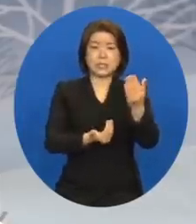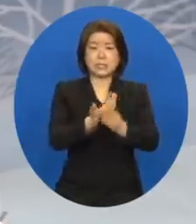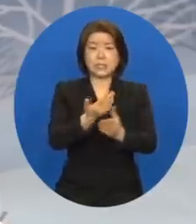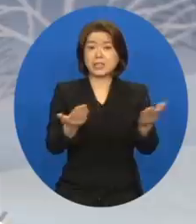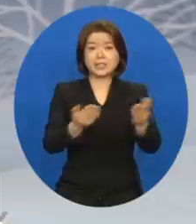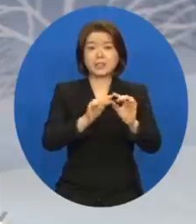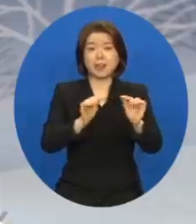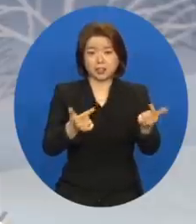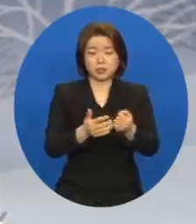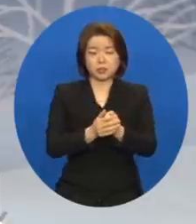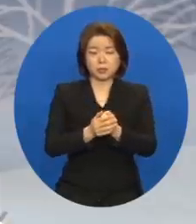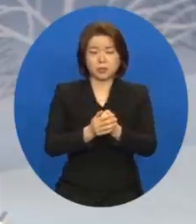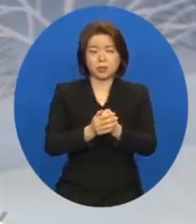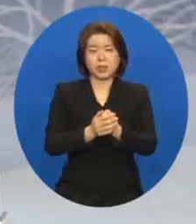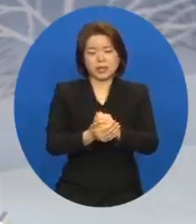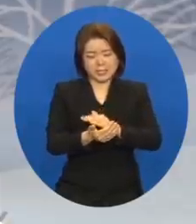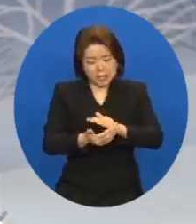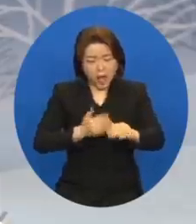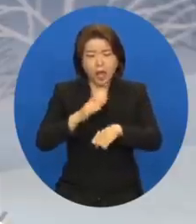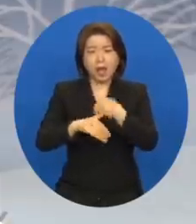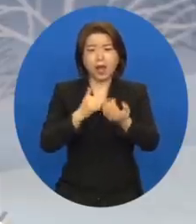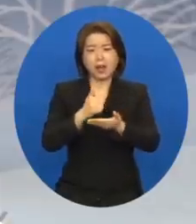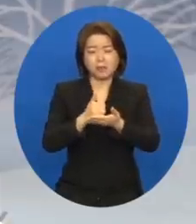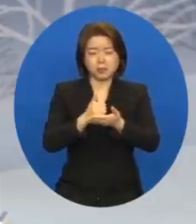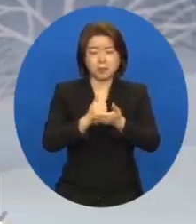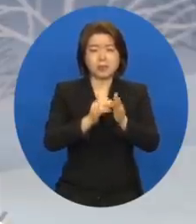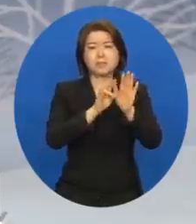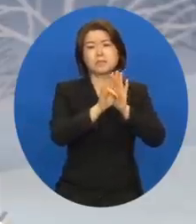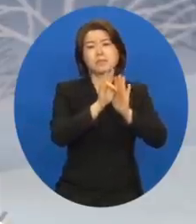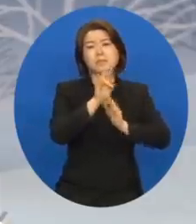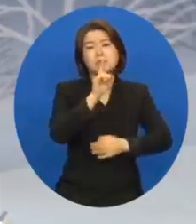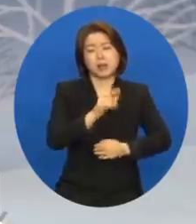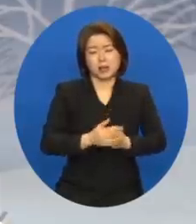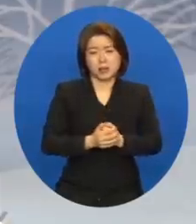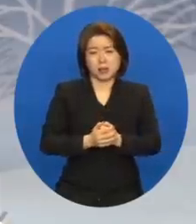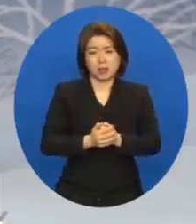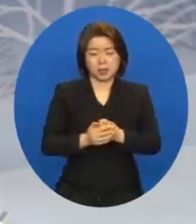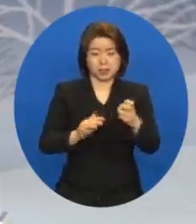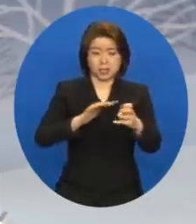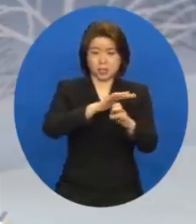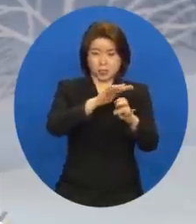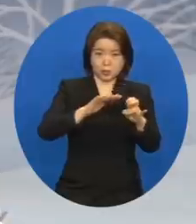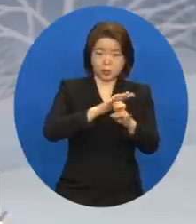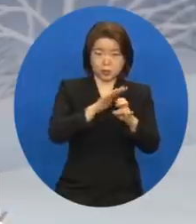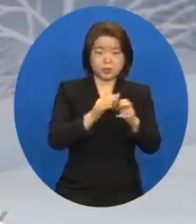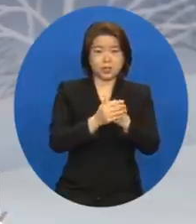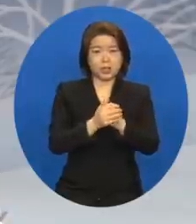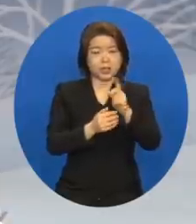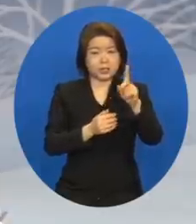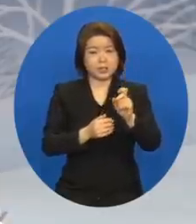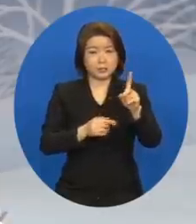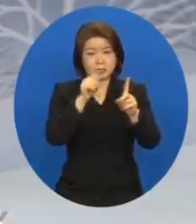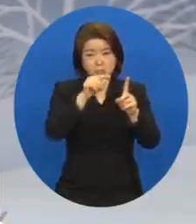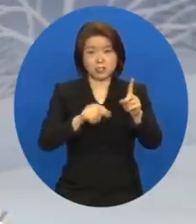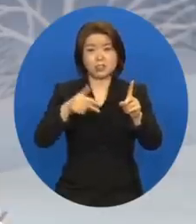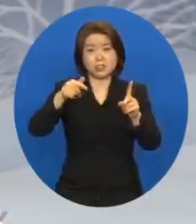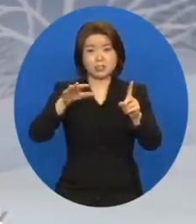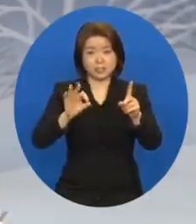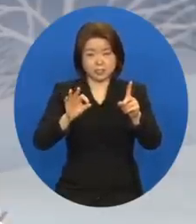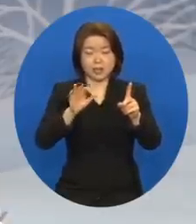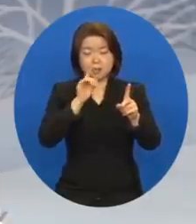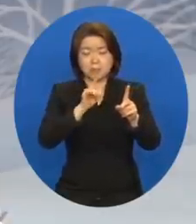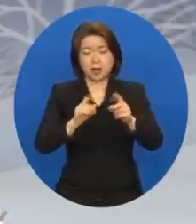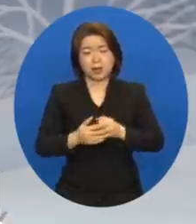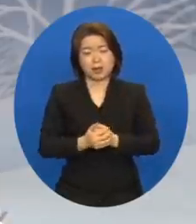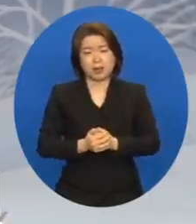아니고 이미 하나님께서 예언하신 내용입니다. 호세아 11장 1절의 말씀의 성취입니다.